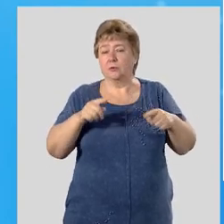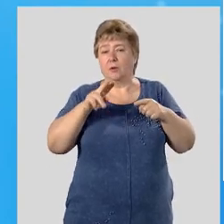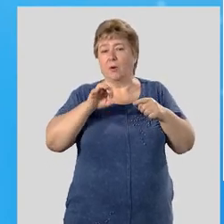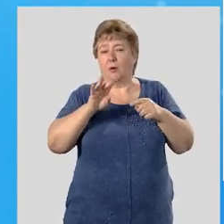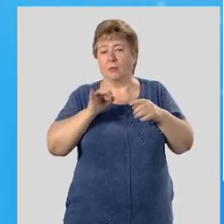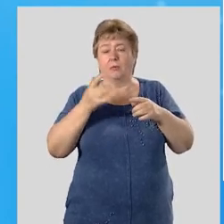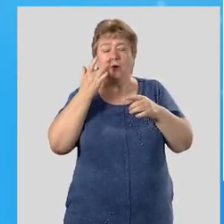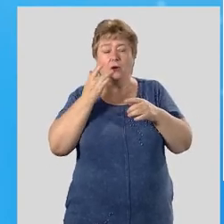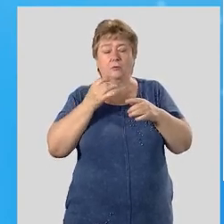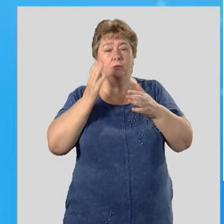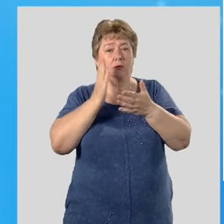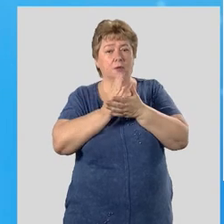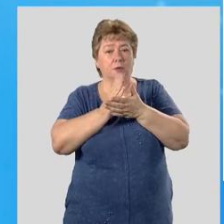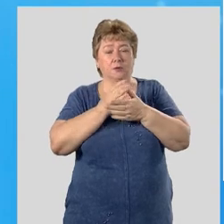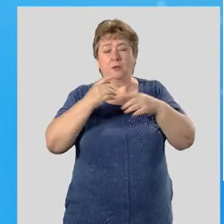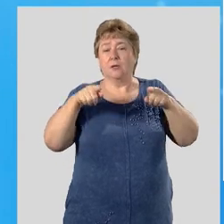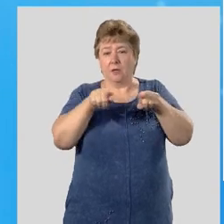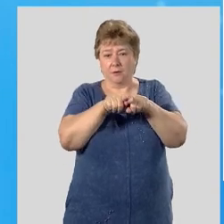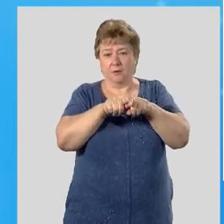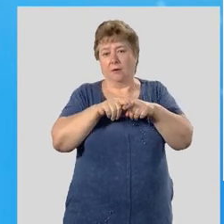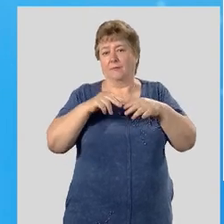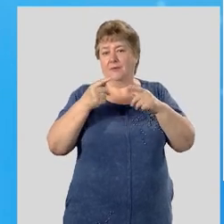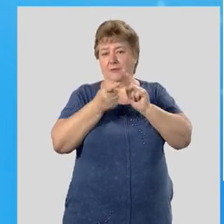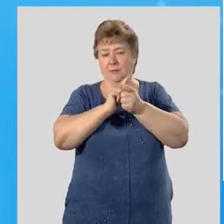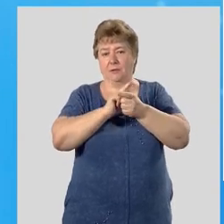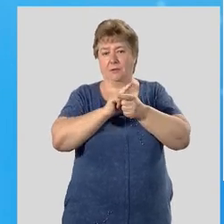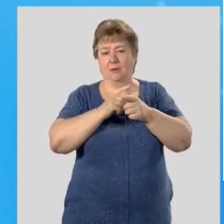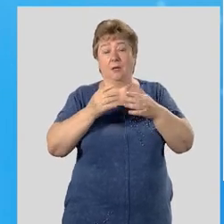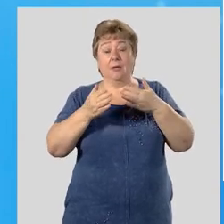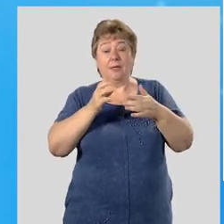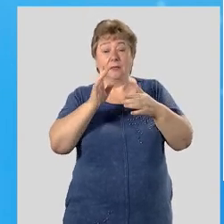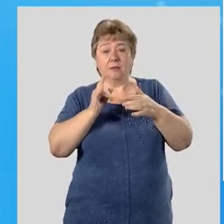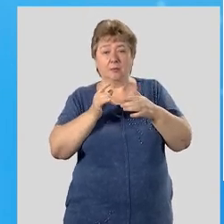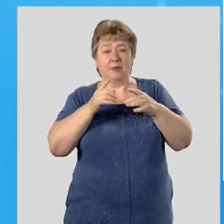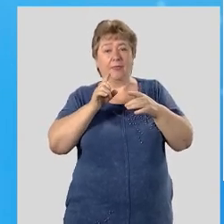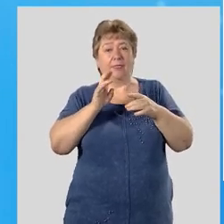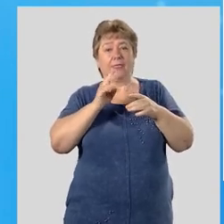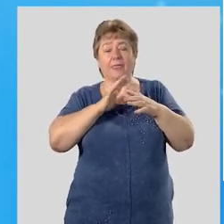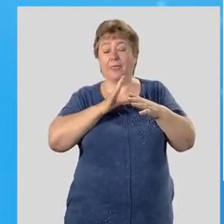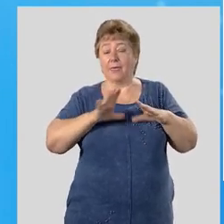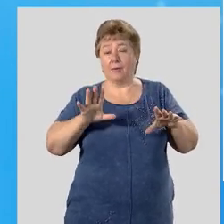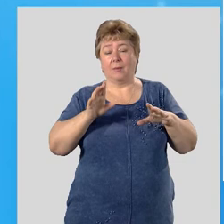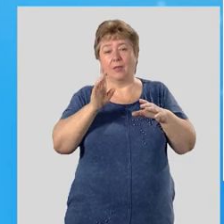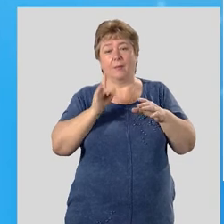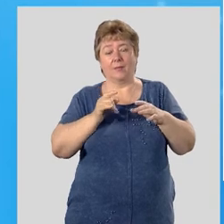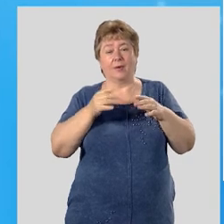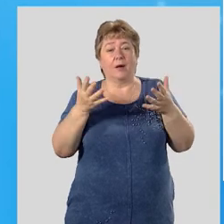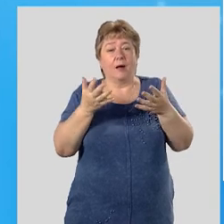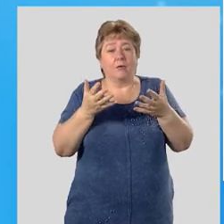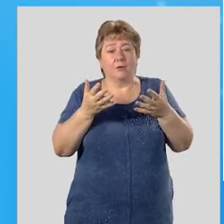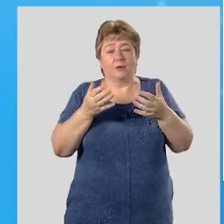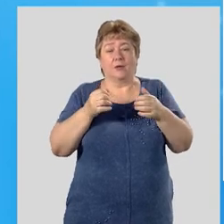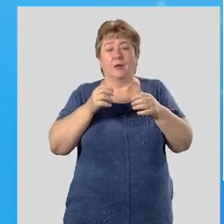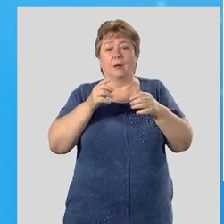молекул, которые бы имели все те же аномалии. Если бы не было хотя бы какой-то из них,